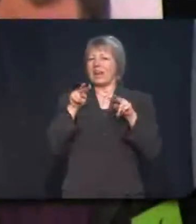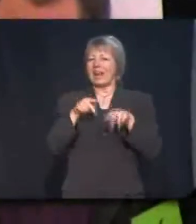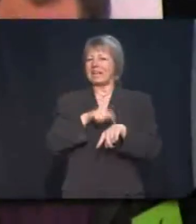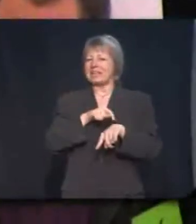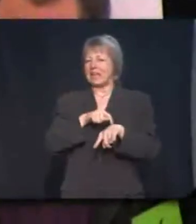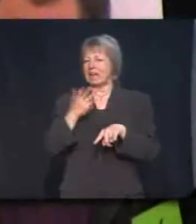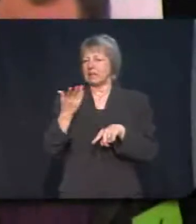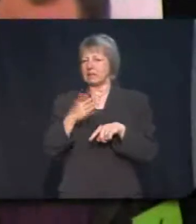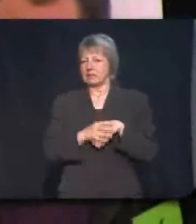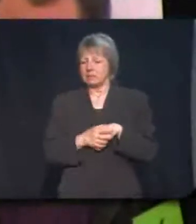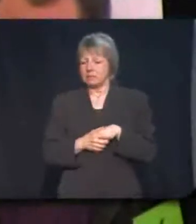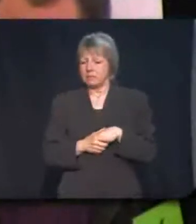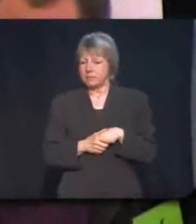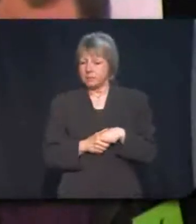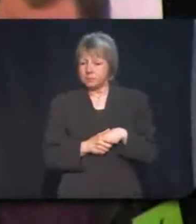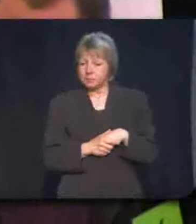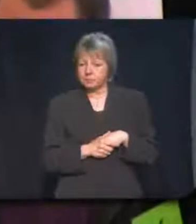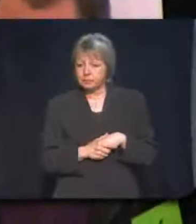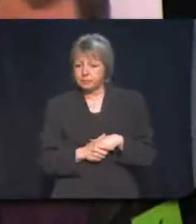das steht in